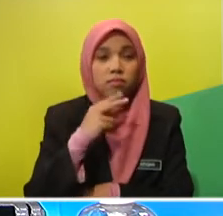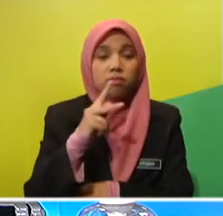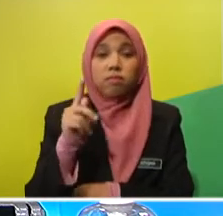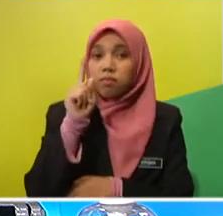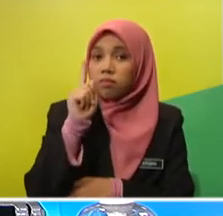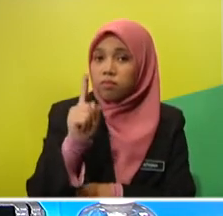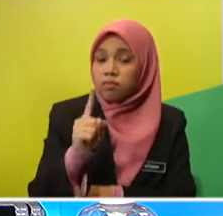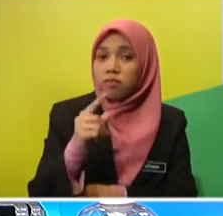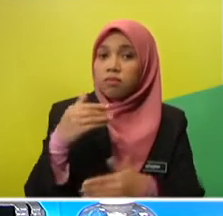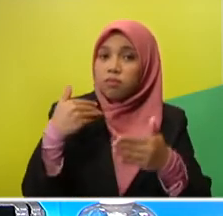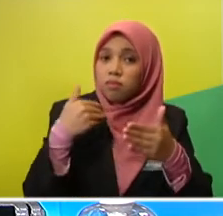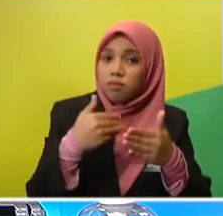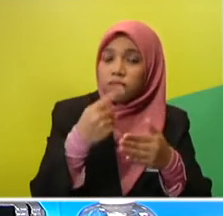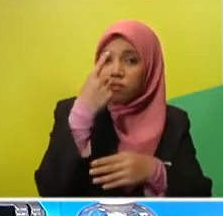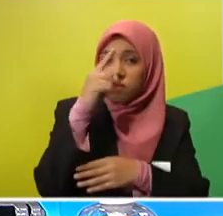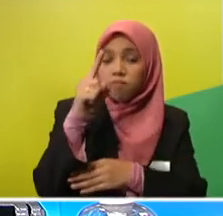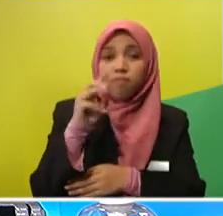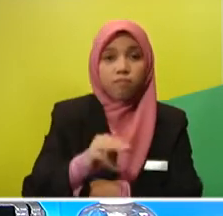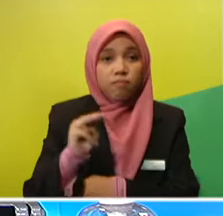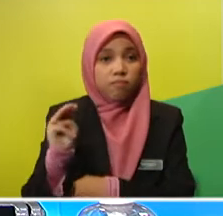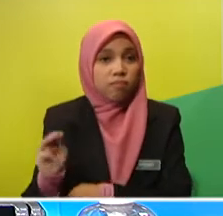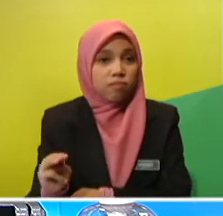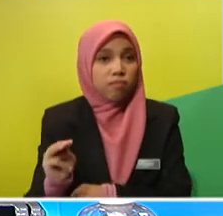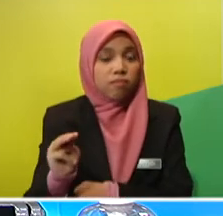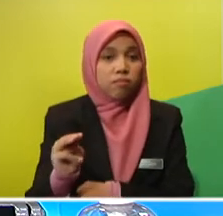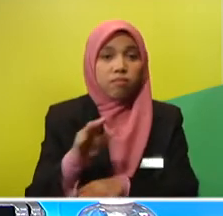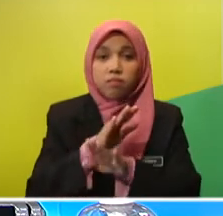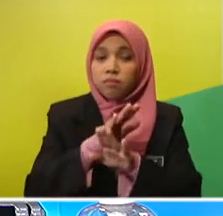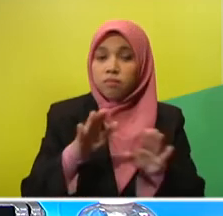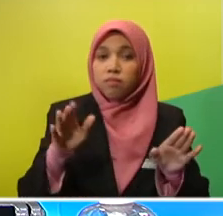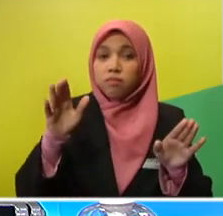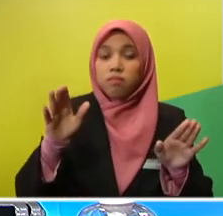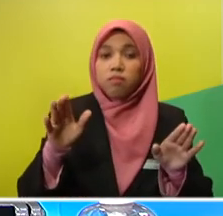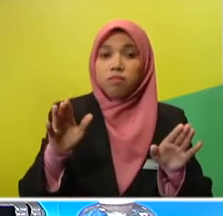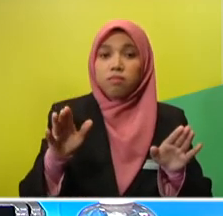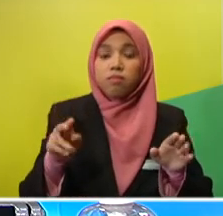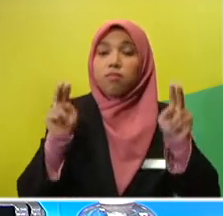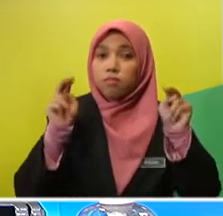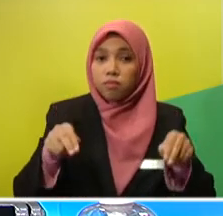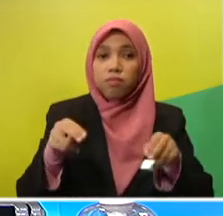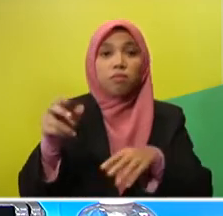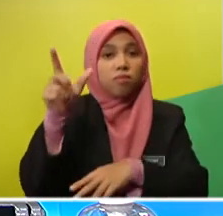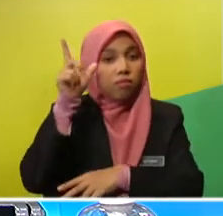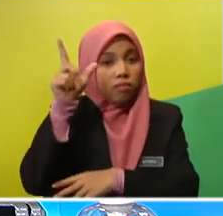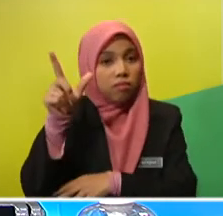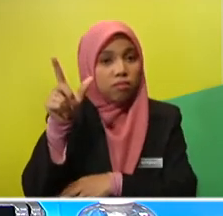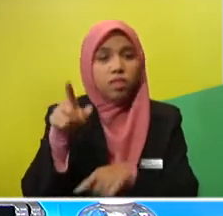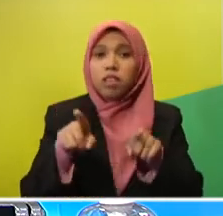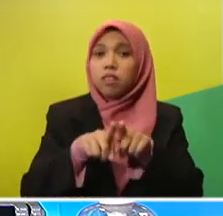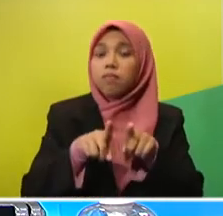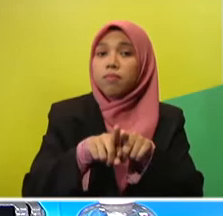yang diajar untuk MBK penglihatan supaya mereka dapat bergerak dengan selamat. Okey, itu kita kaitkan dengan lakonan cikgu lakukan sebentar